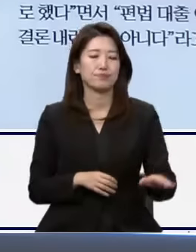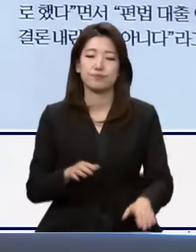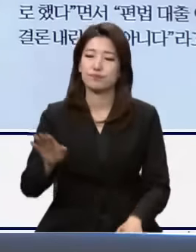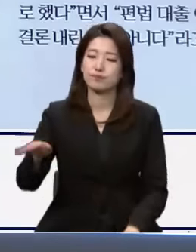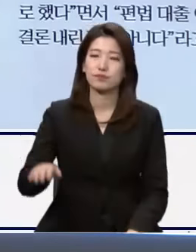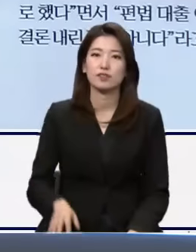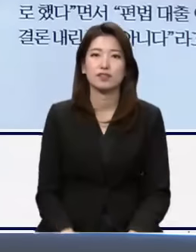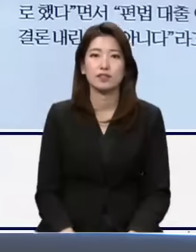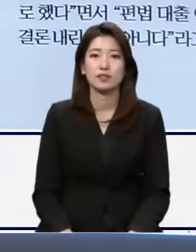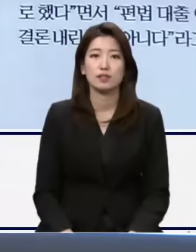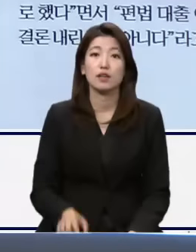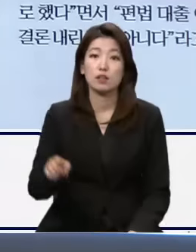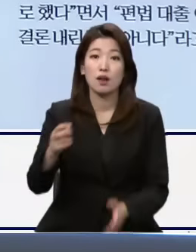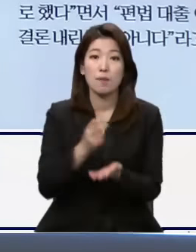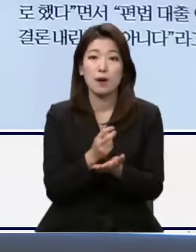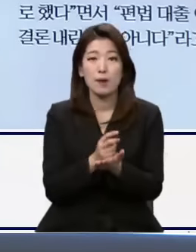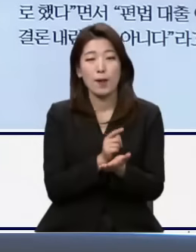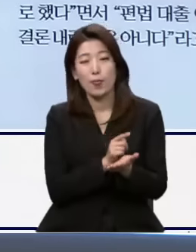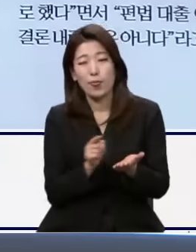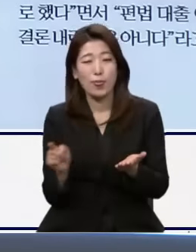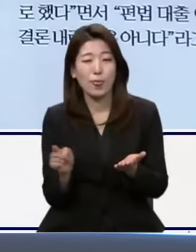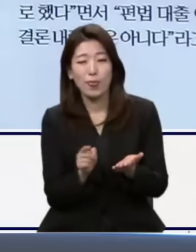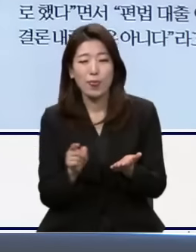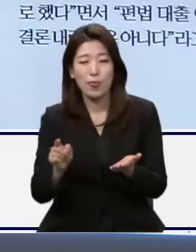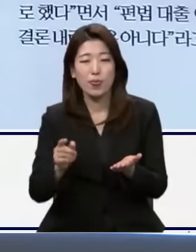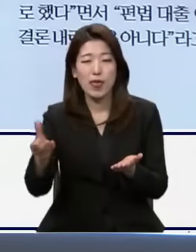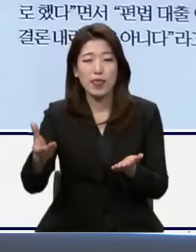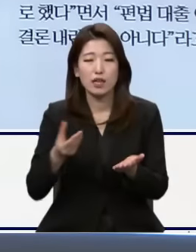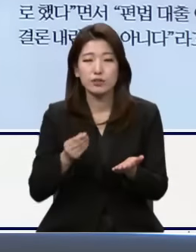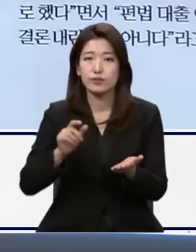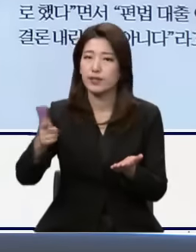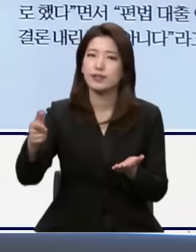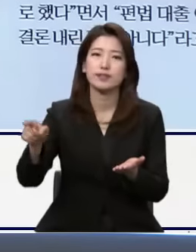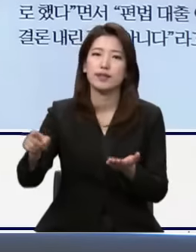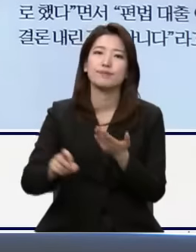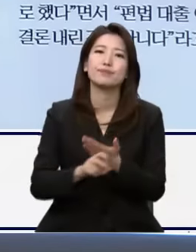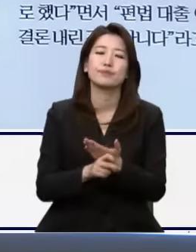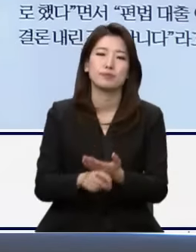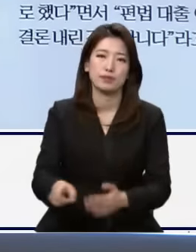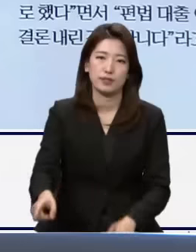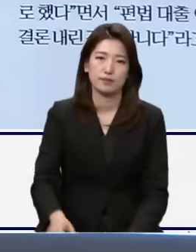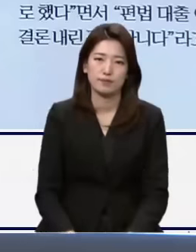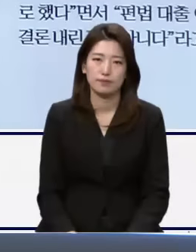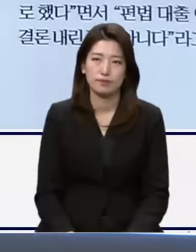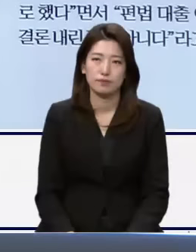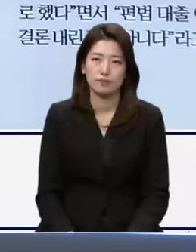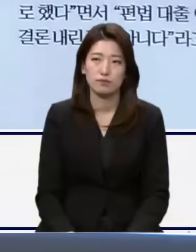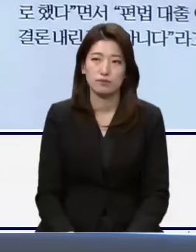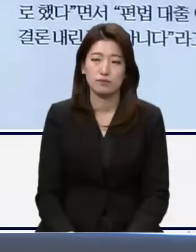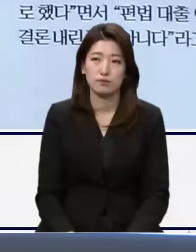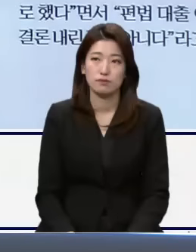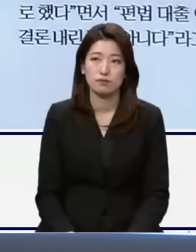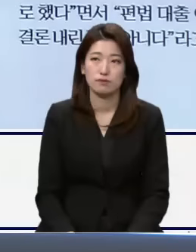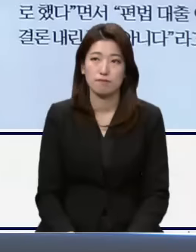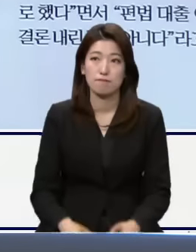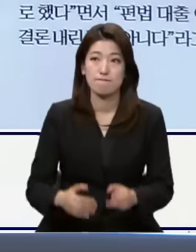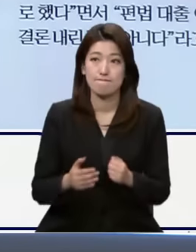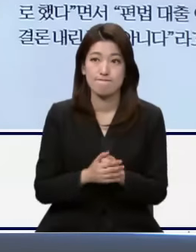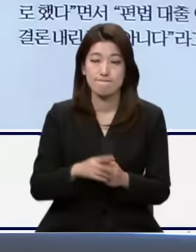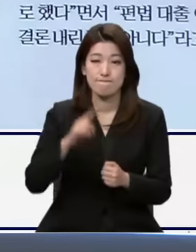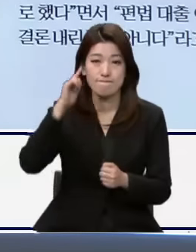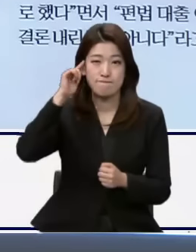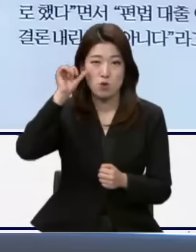검사에 착수했고요 중간 검사 결과 신속하게 발표하겠다 총성 개입 논란 제가 책임진다라고 얘기를